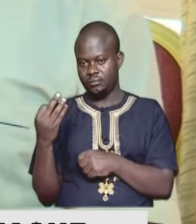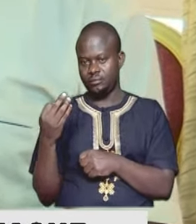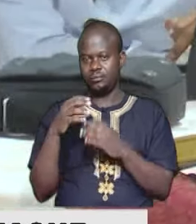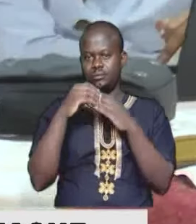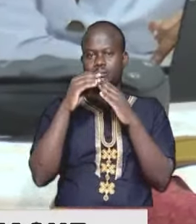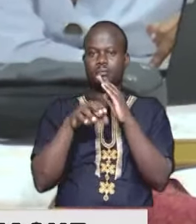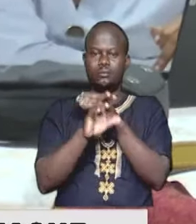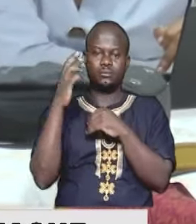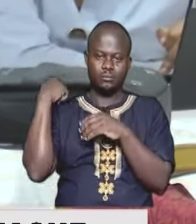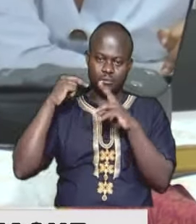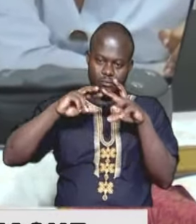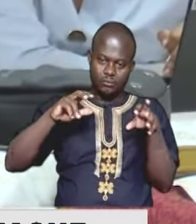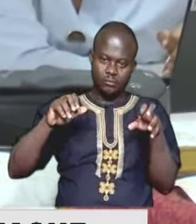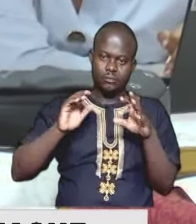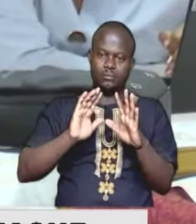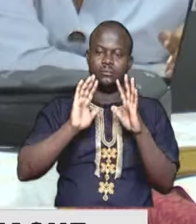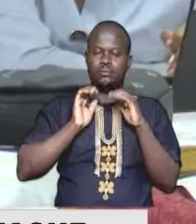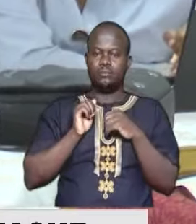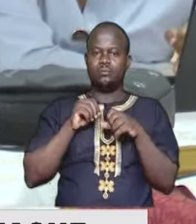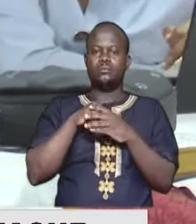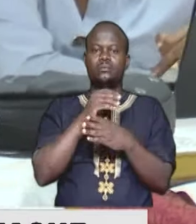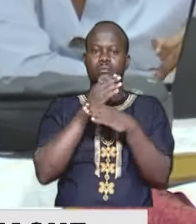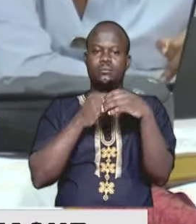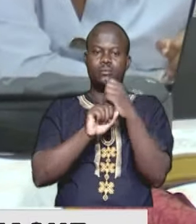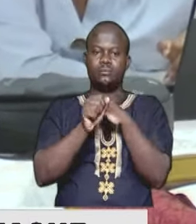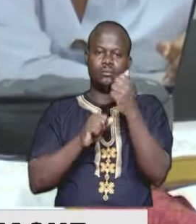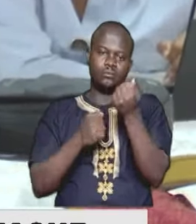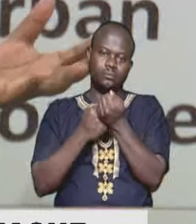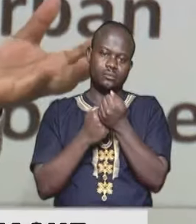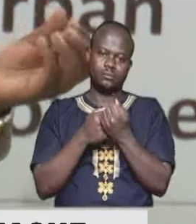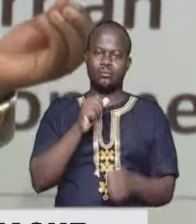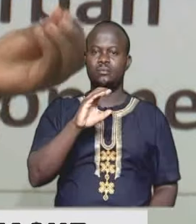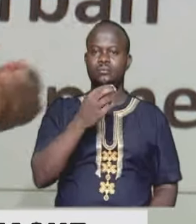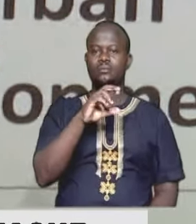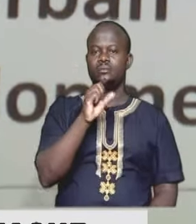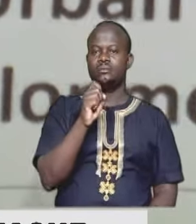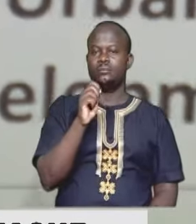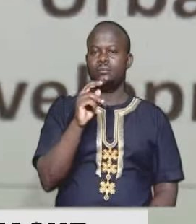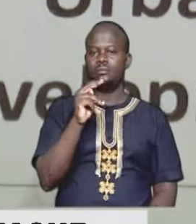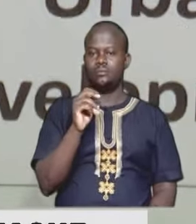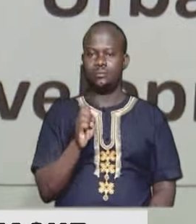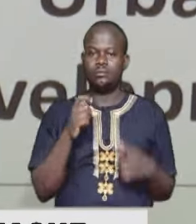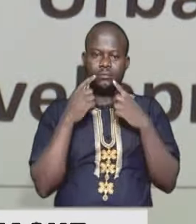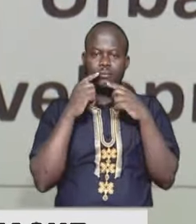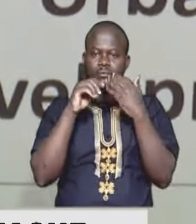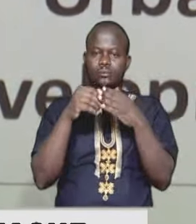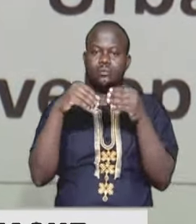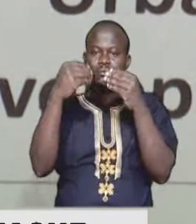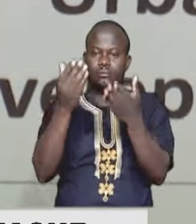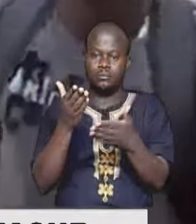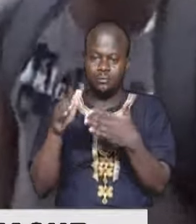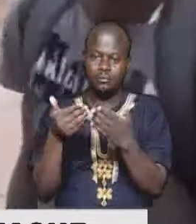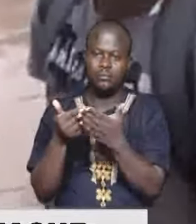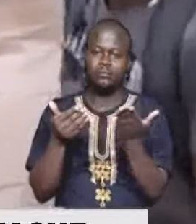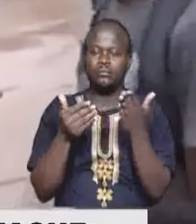Umuyobozi w'ishami rishinzwe ubugenzuzi n'ubwirinzi muri Minisiteri y'ibikorwa by'ubutabazi Christine Niyotwambaza avuga ko guhabwa amakuru y'iteganyagihe